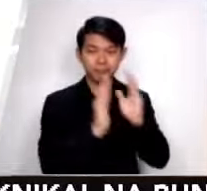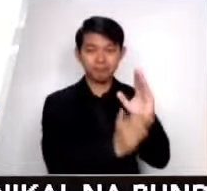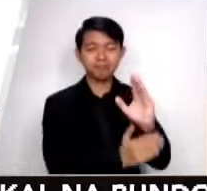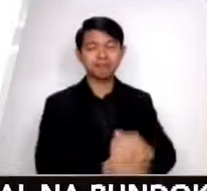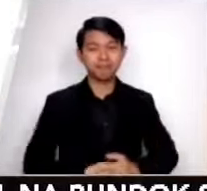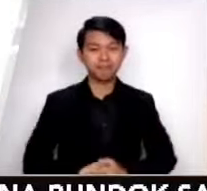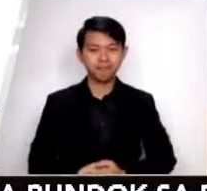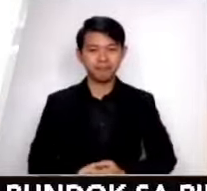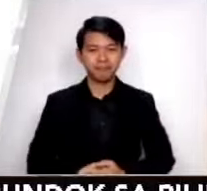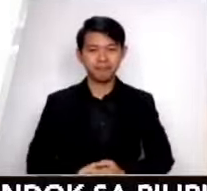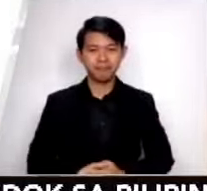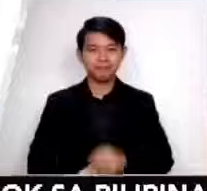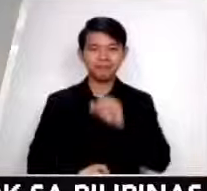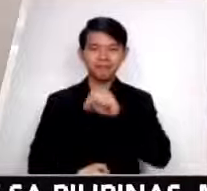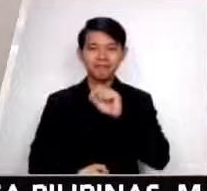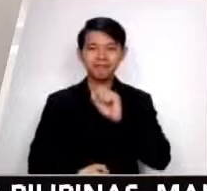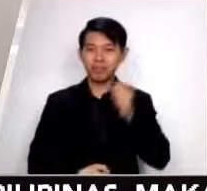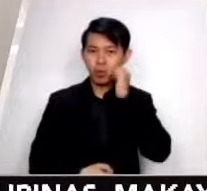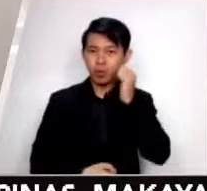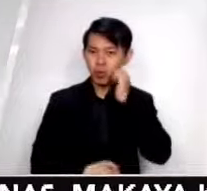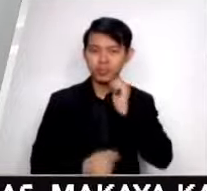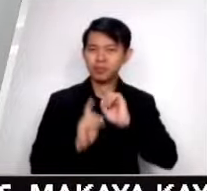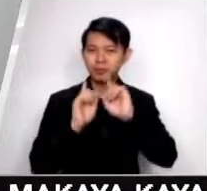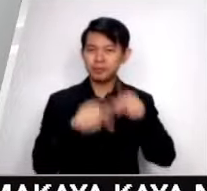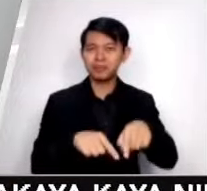Araw-araw dito ako nagbabasa.